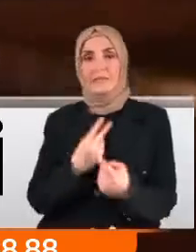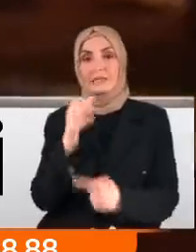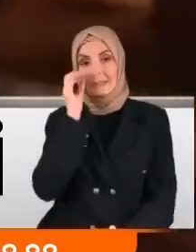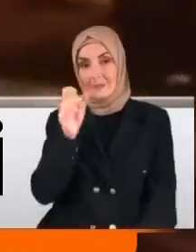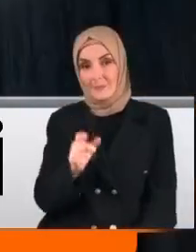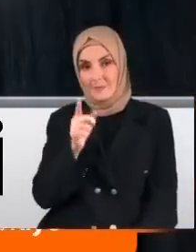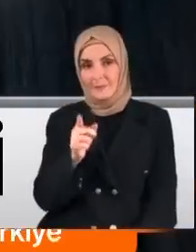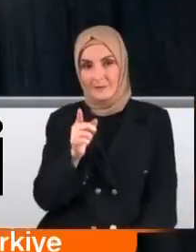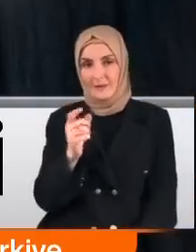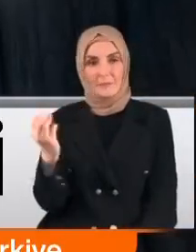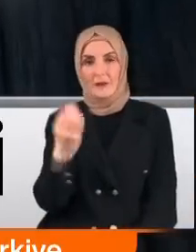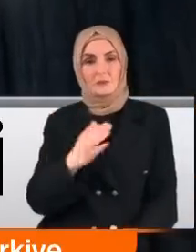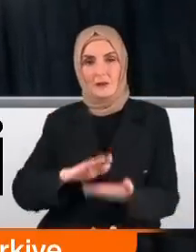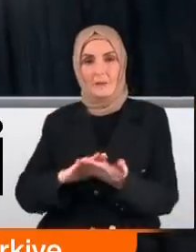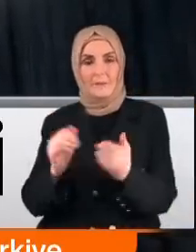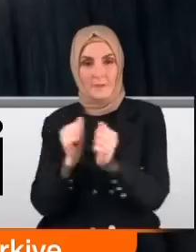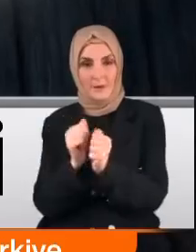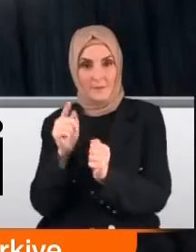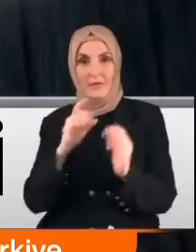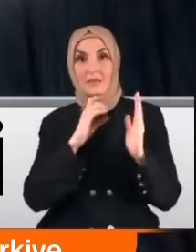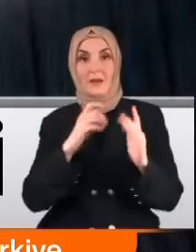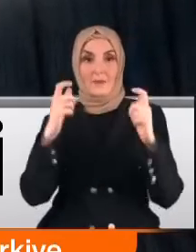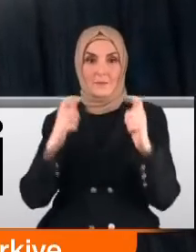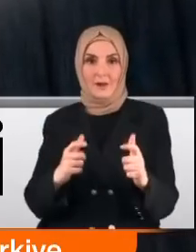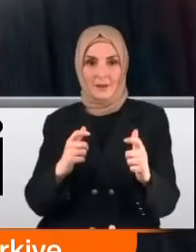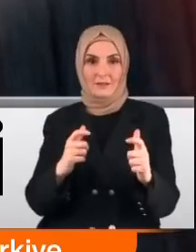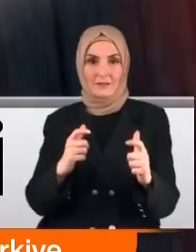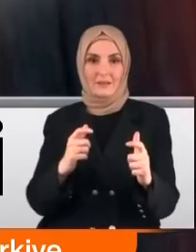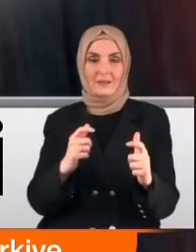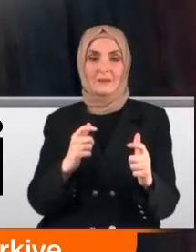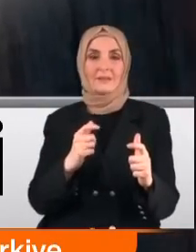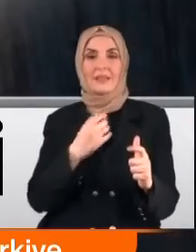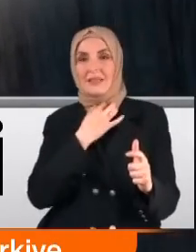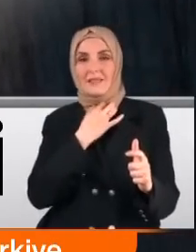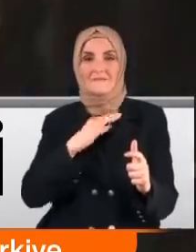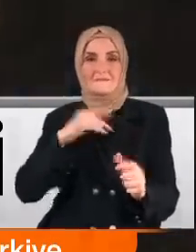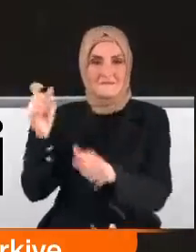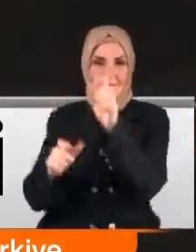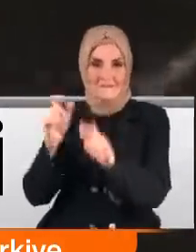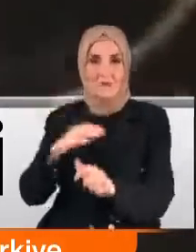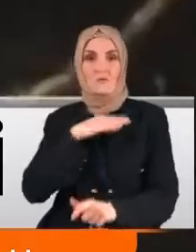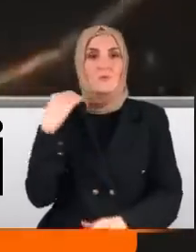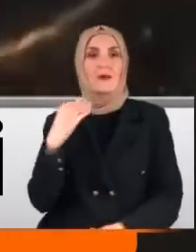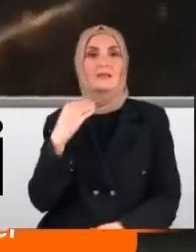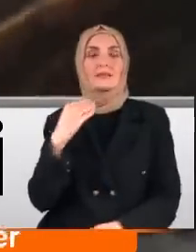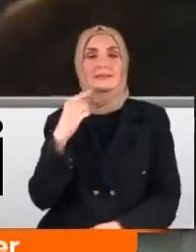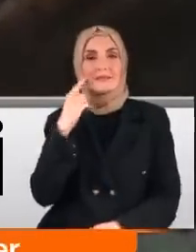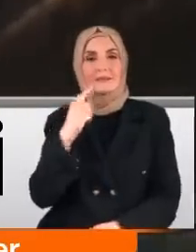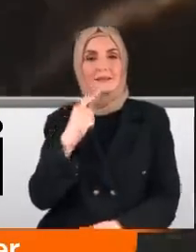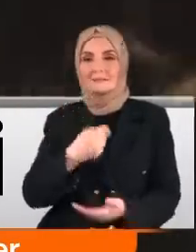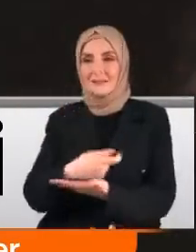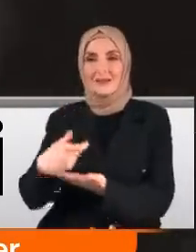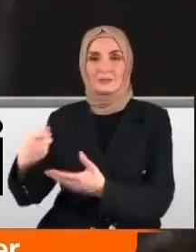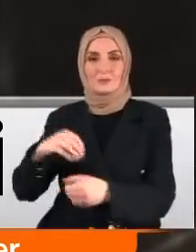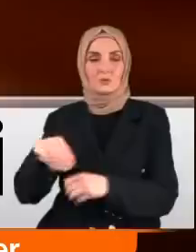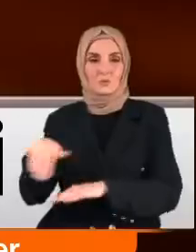birkaç arkadaşıyla birlikte Diyarbakır'daki ihtiyaç sahiplerine kurban eti dağıtmak için çıkmıştı sokağa. PKK'lı hainler